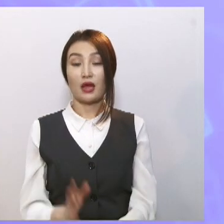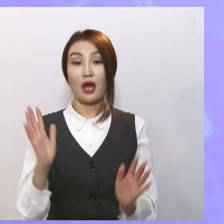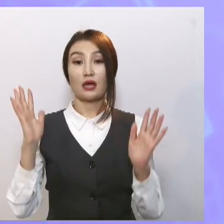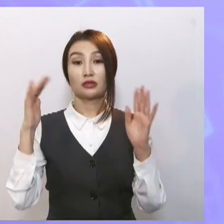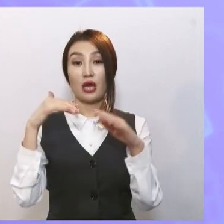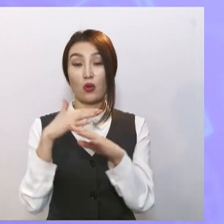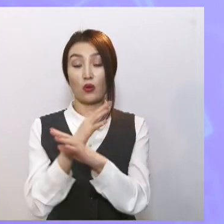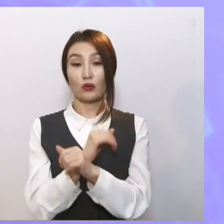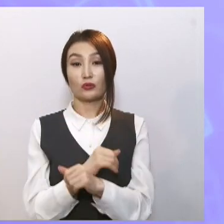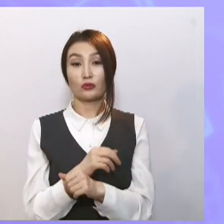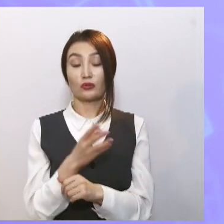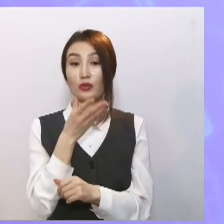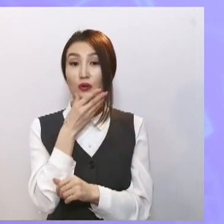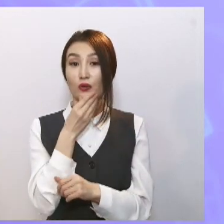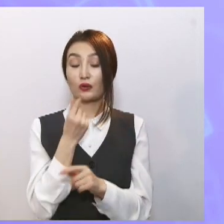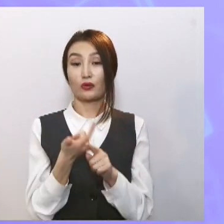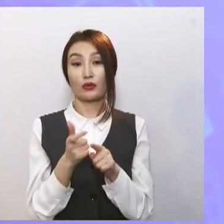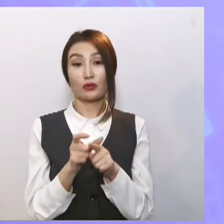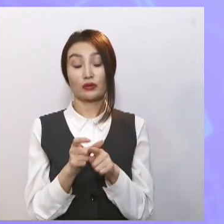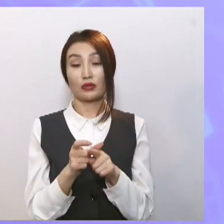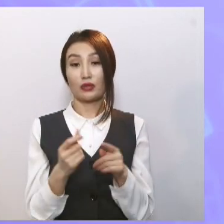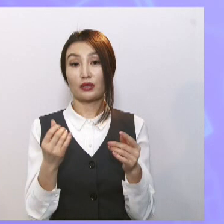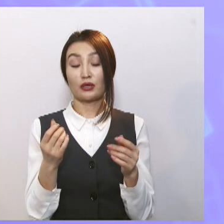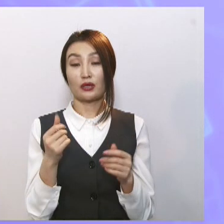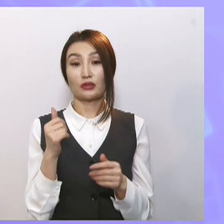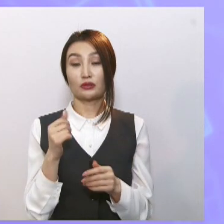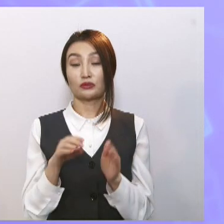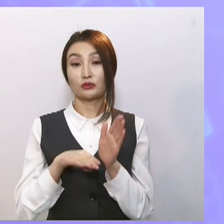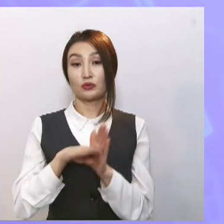Жайлоонун көркү кандай сонун?